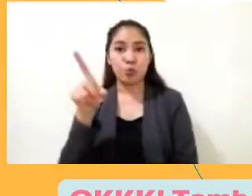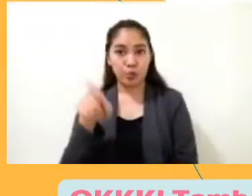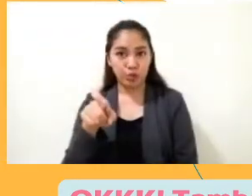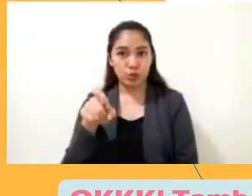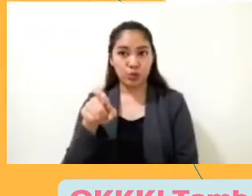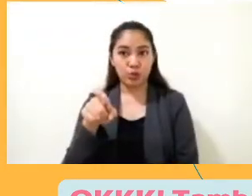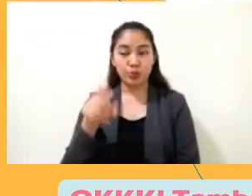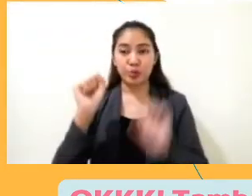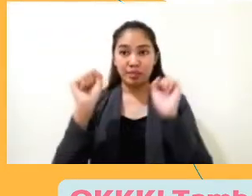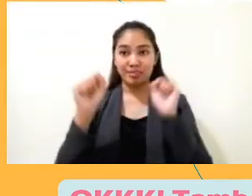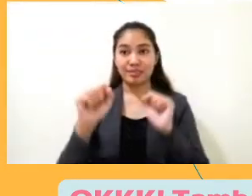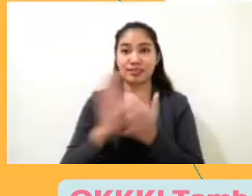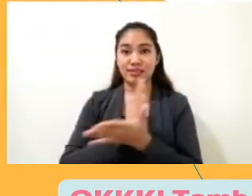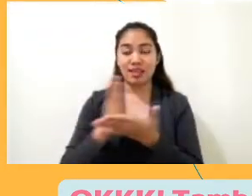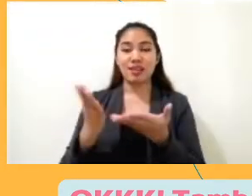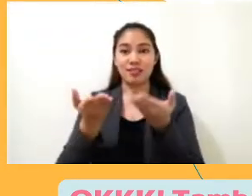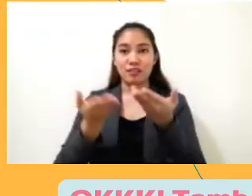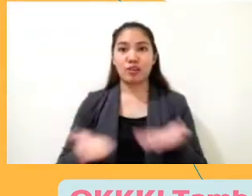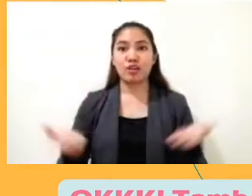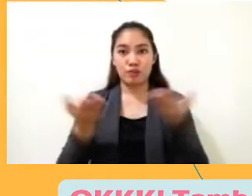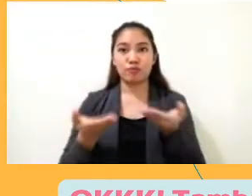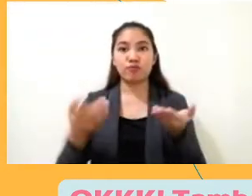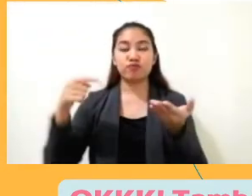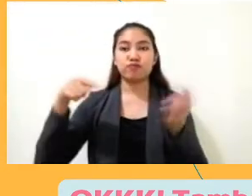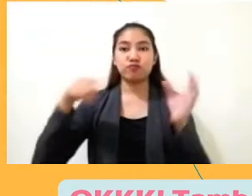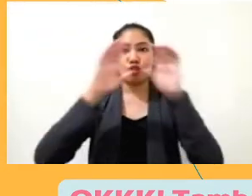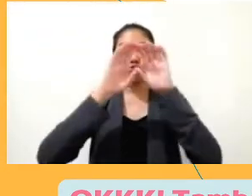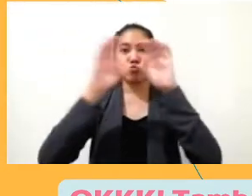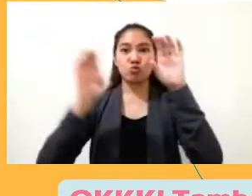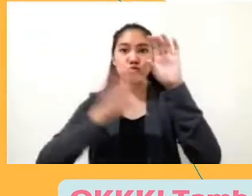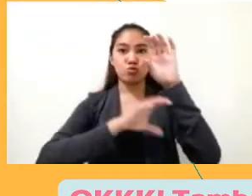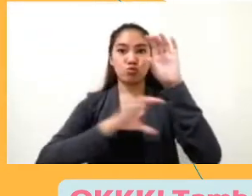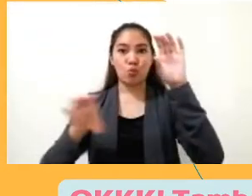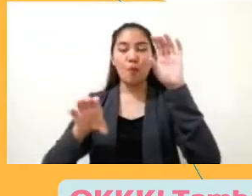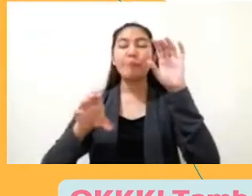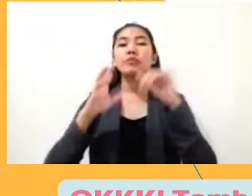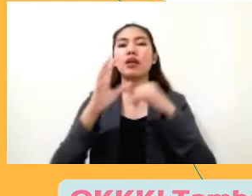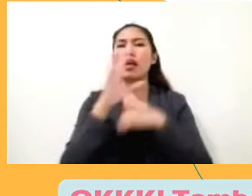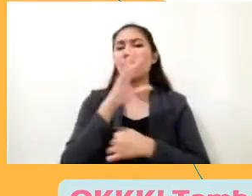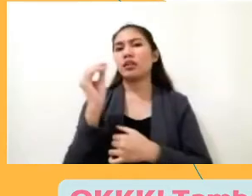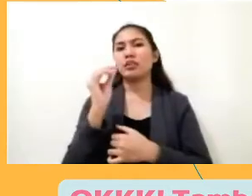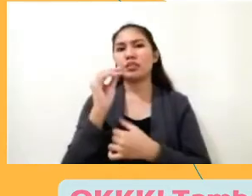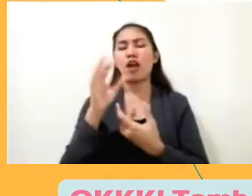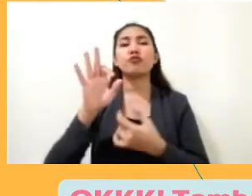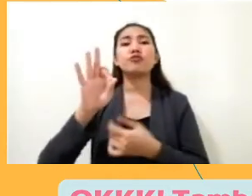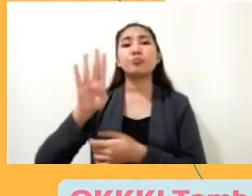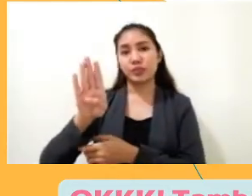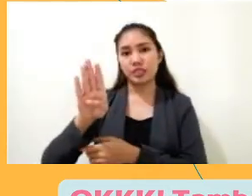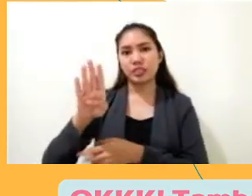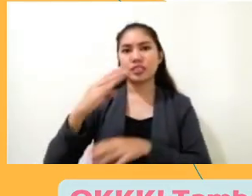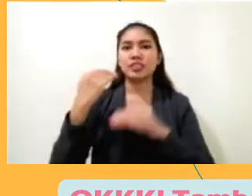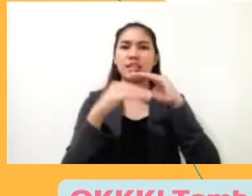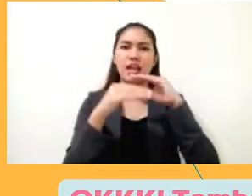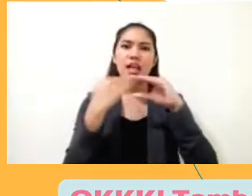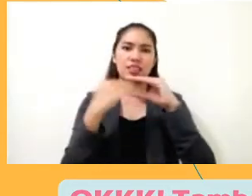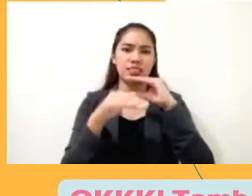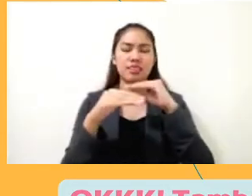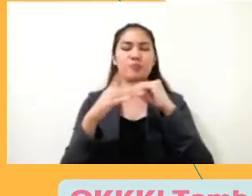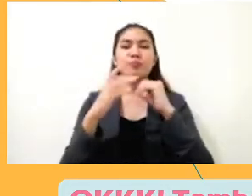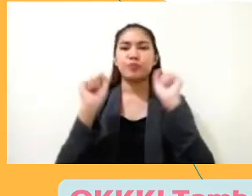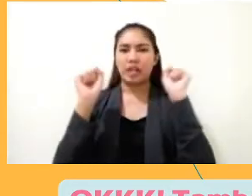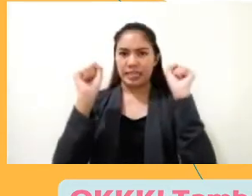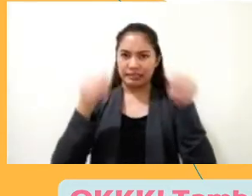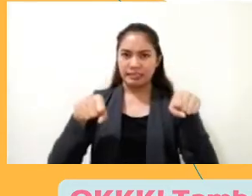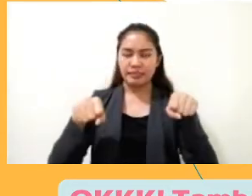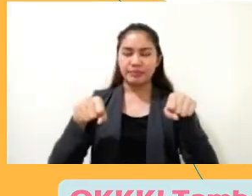atin sa ating Zoom at sa ating Facebook chat or sa Facebook comment section. Bago pong lahat, huwag